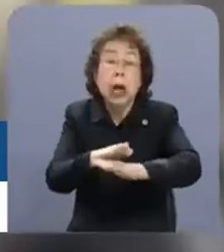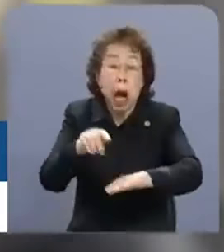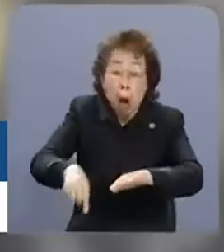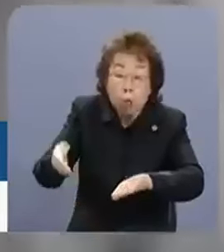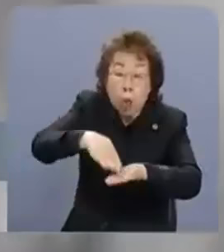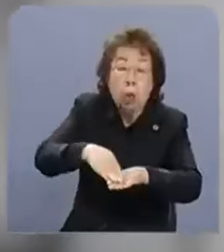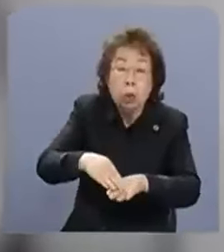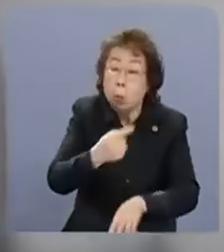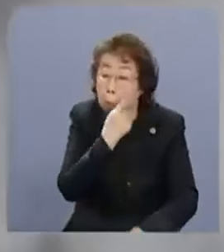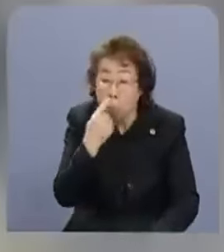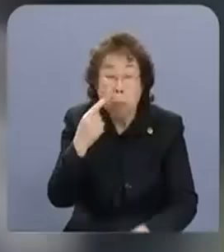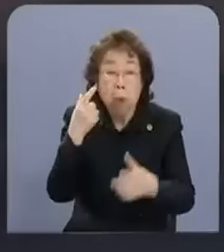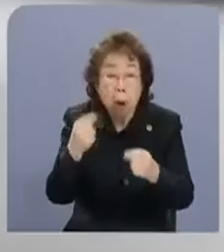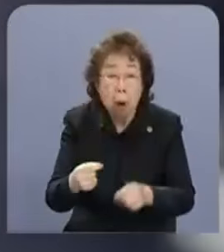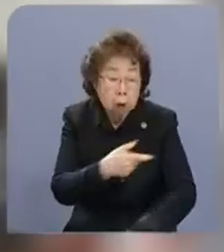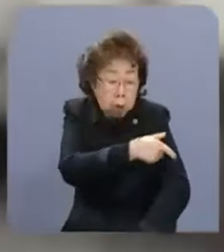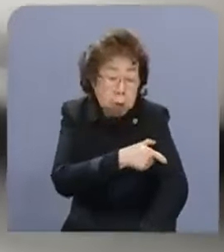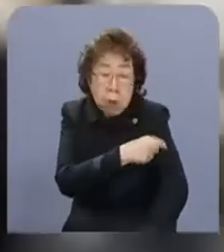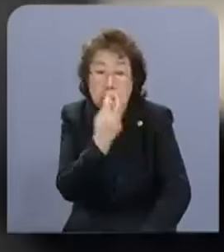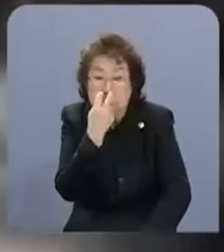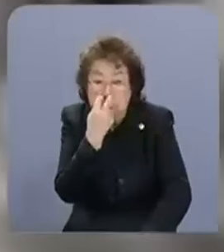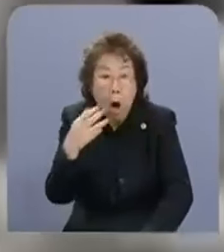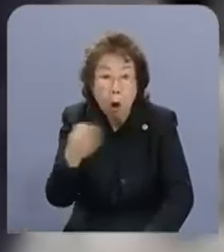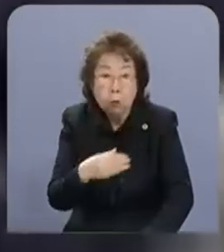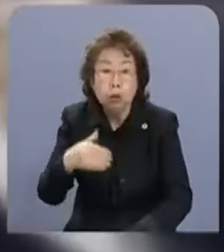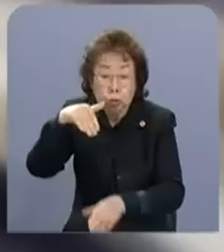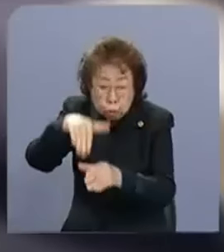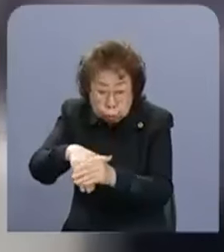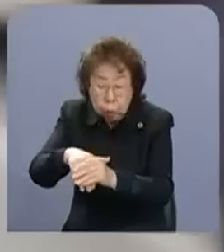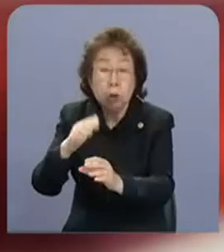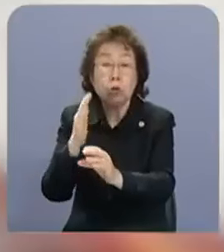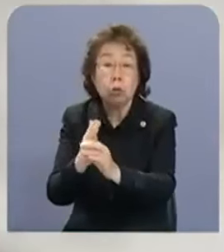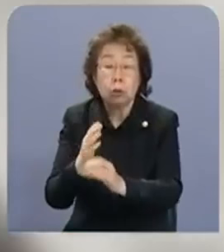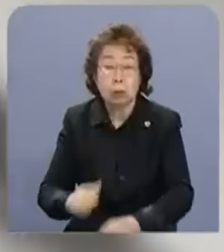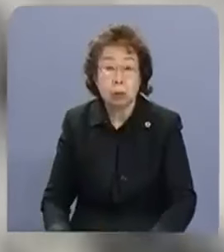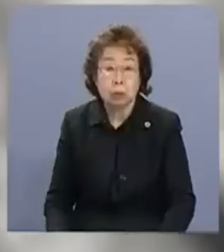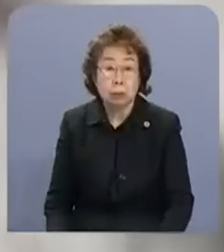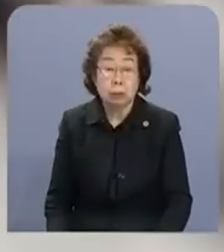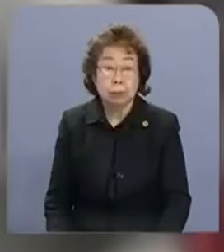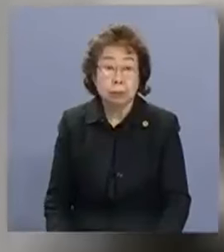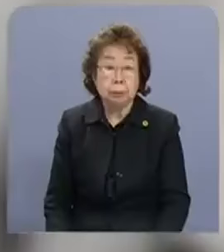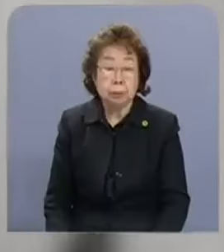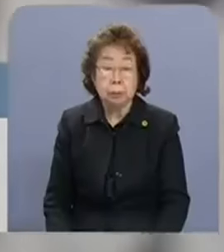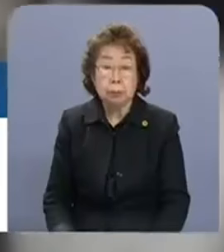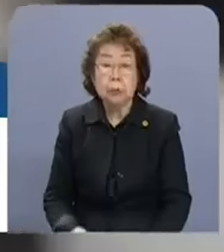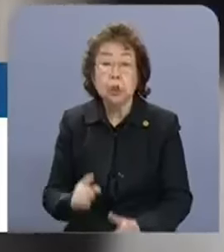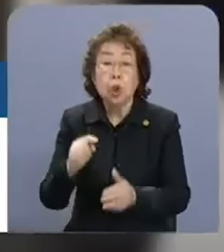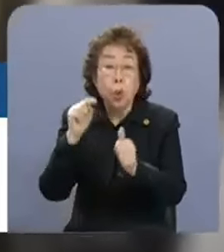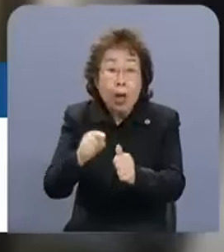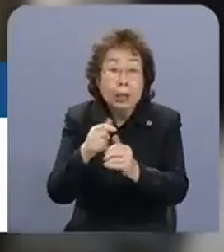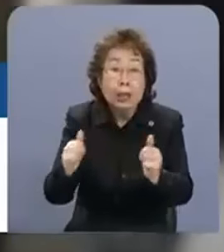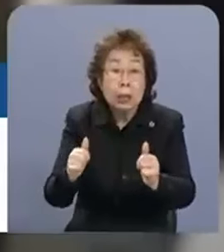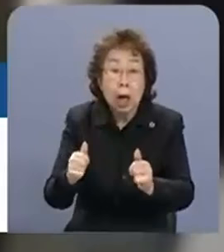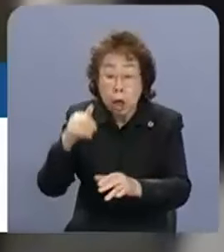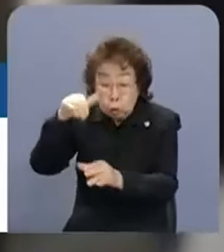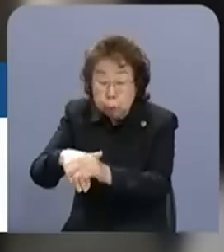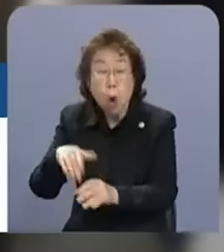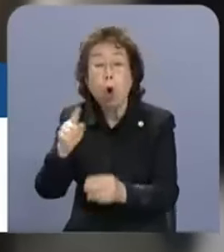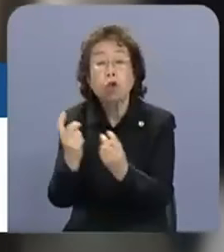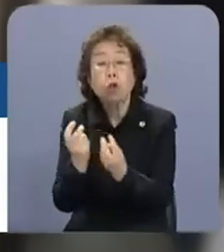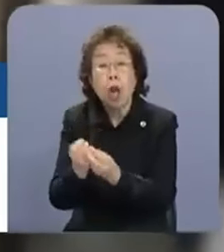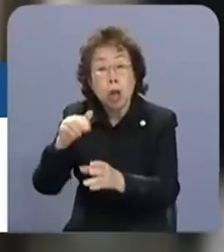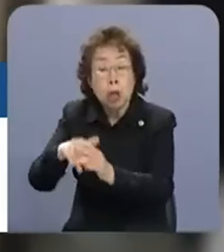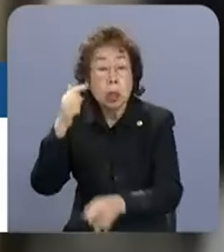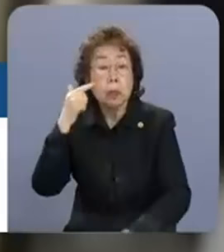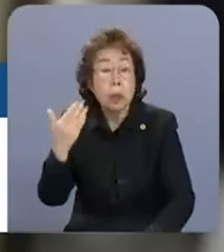확인하고 참관인조차 없이 투표가 진행됐습니다. 저 그러면 확진자들은 투표하면 어떻게 넣어야 돼요?